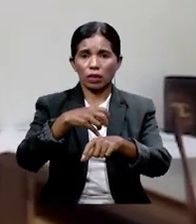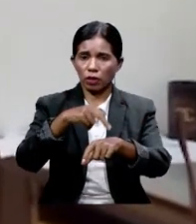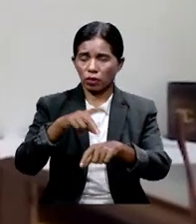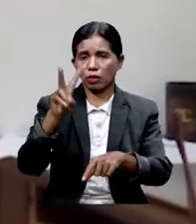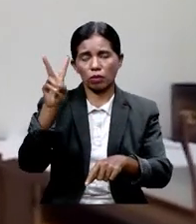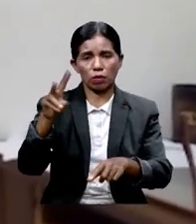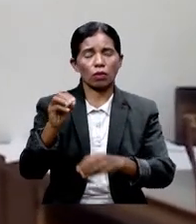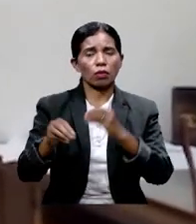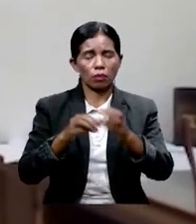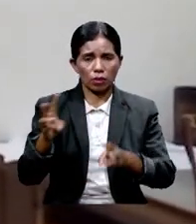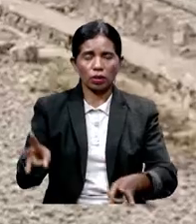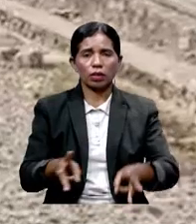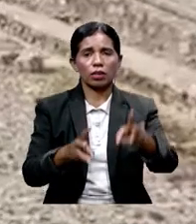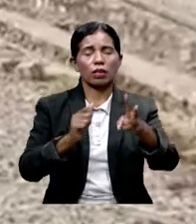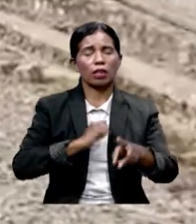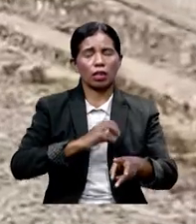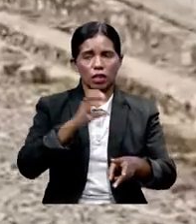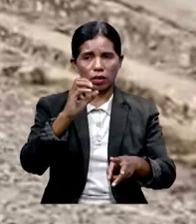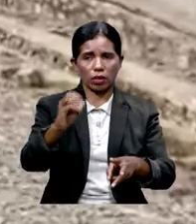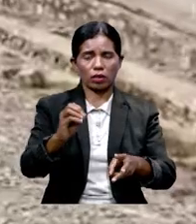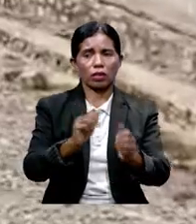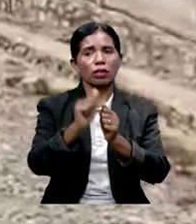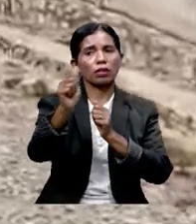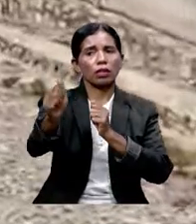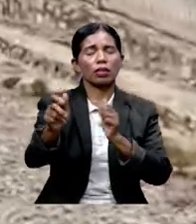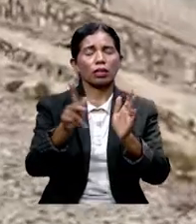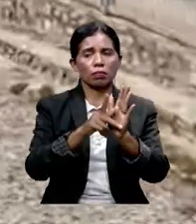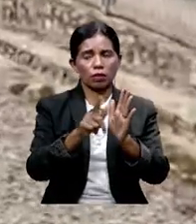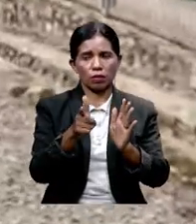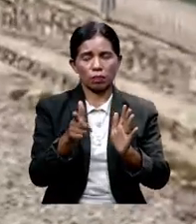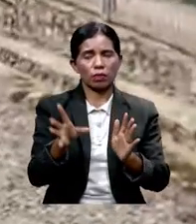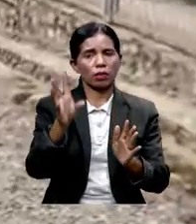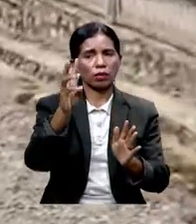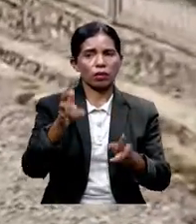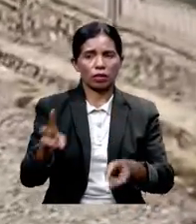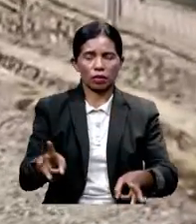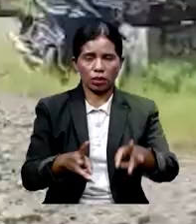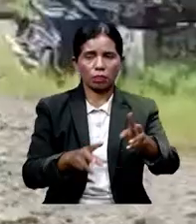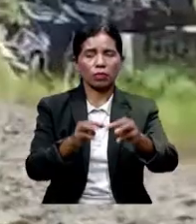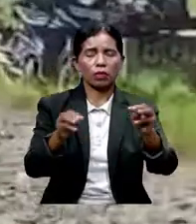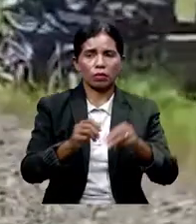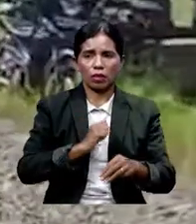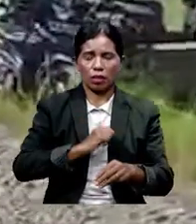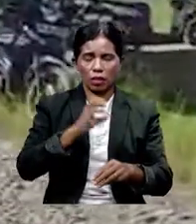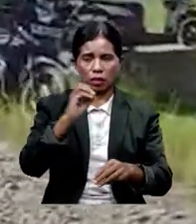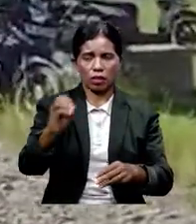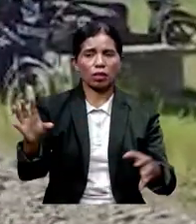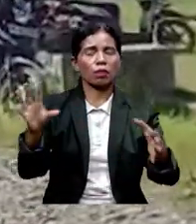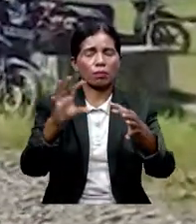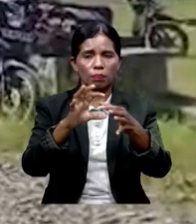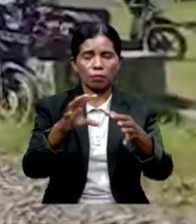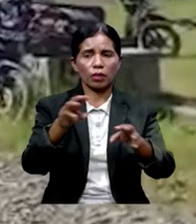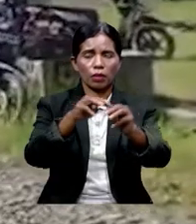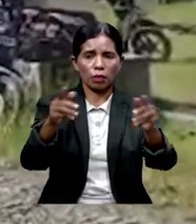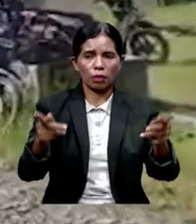ba estrada urbana Ainaro Villa, wa distansia kilometru Ronu Resinen, no estrada Munisipio Ainaro, nebeliga posto Hatudo,